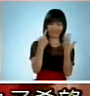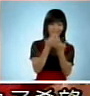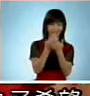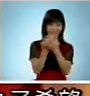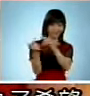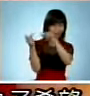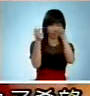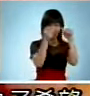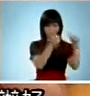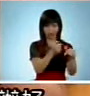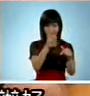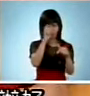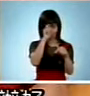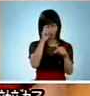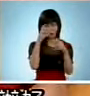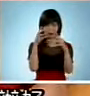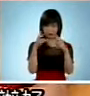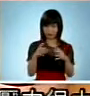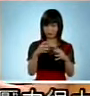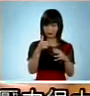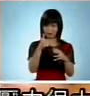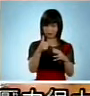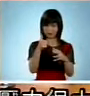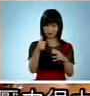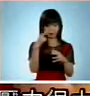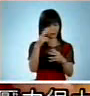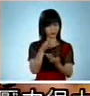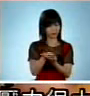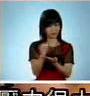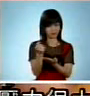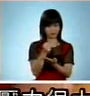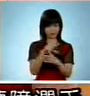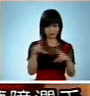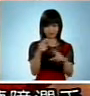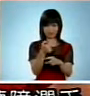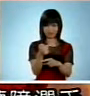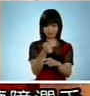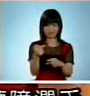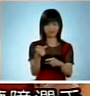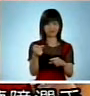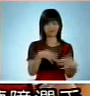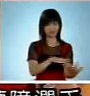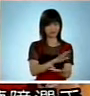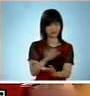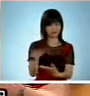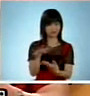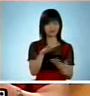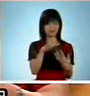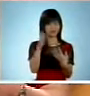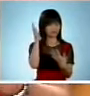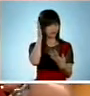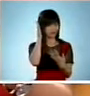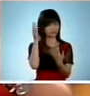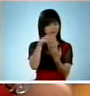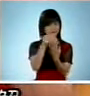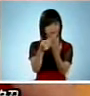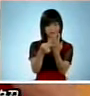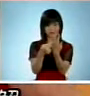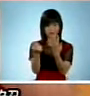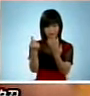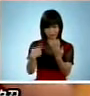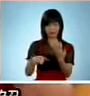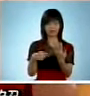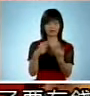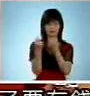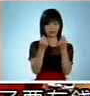大家每天就是为了希望把这个比赛办好哈、啊，因为我们也觉得压力很大，因为全世界的听障选手来到这里啊，他们我